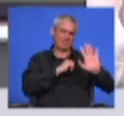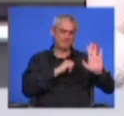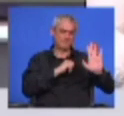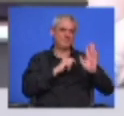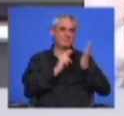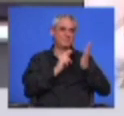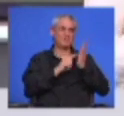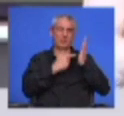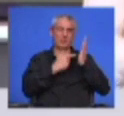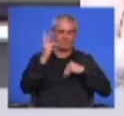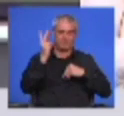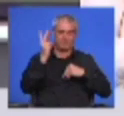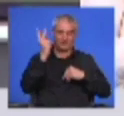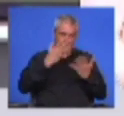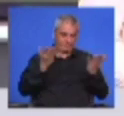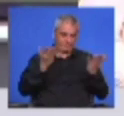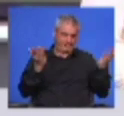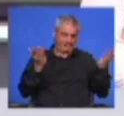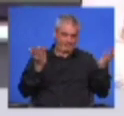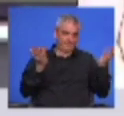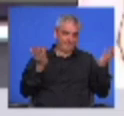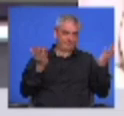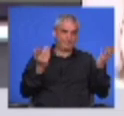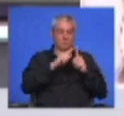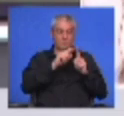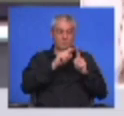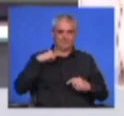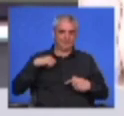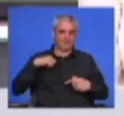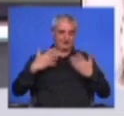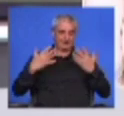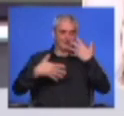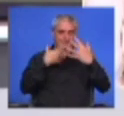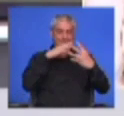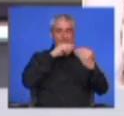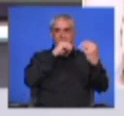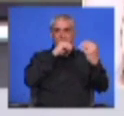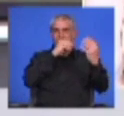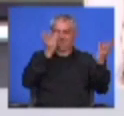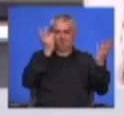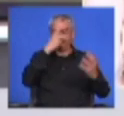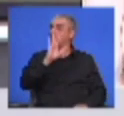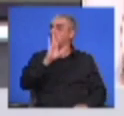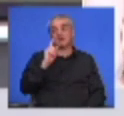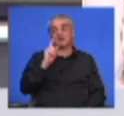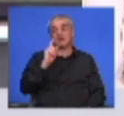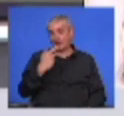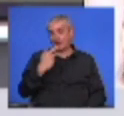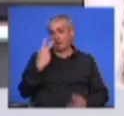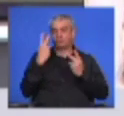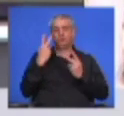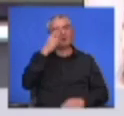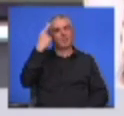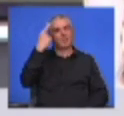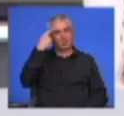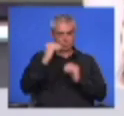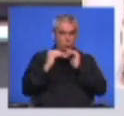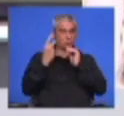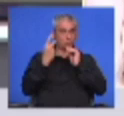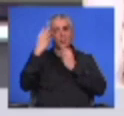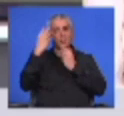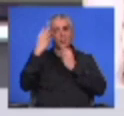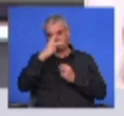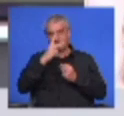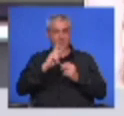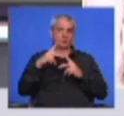ברובנו רואים בהם סינית מתקדמת. זה חשוב, אבל... אפשר להבין. כן. הם חשבו שיהיה יותר טוב, הם מבינים שלא יהיה יותר